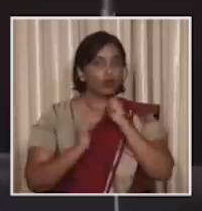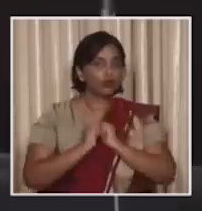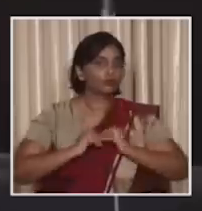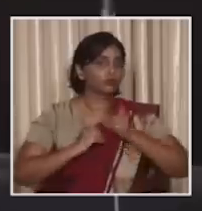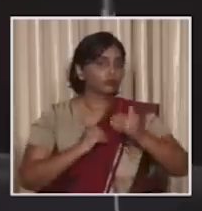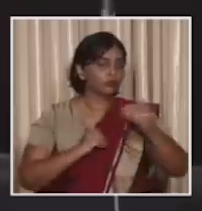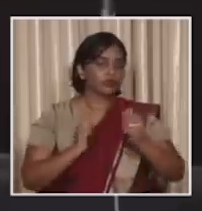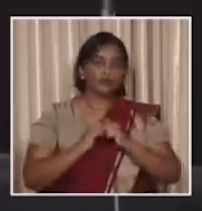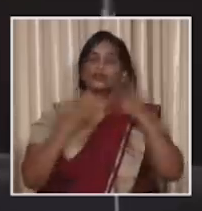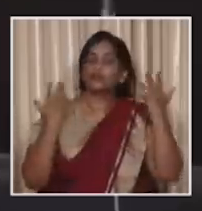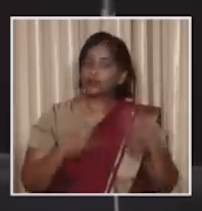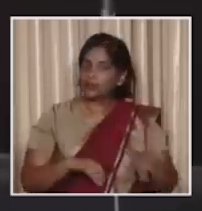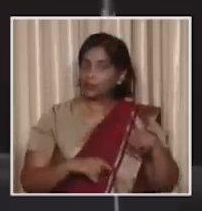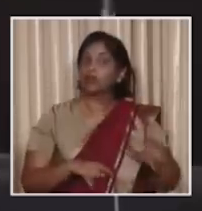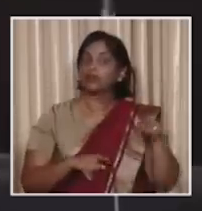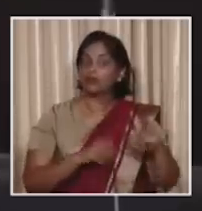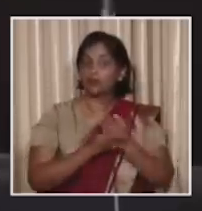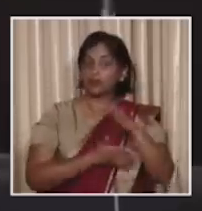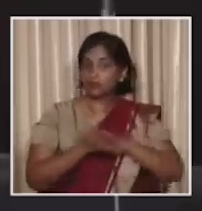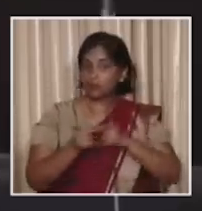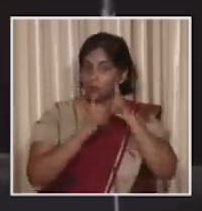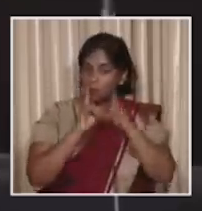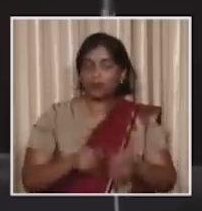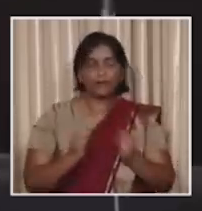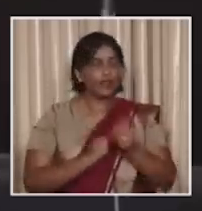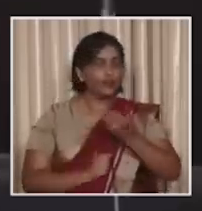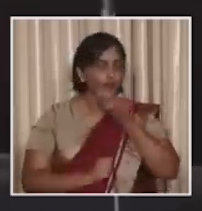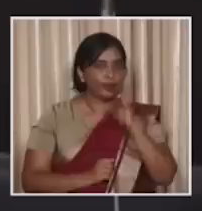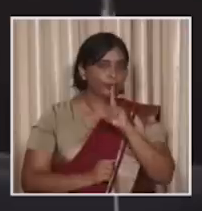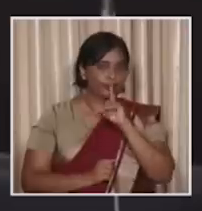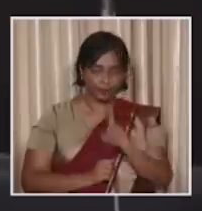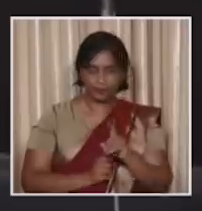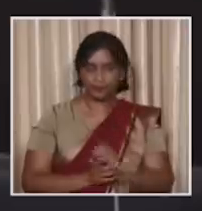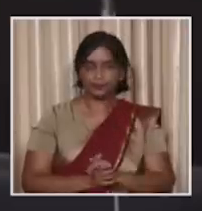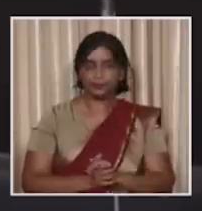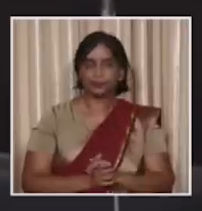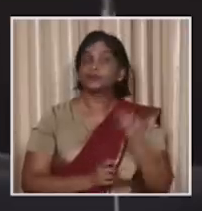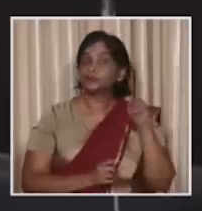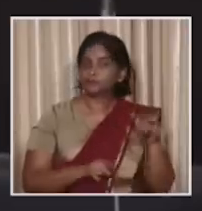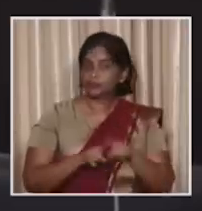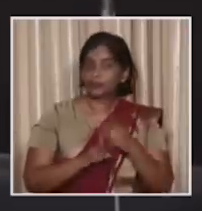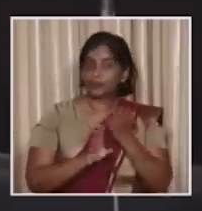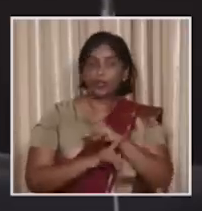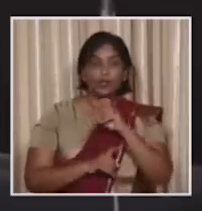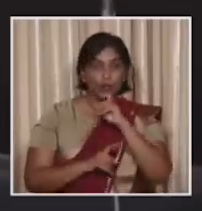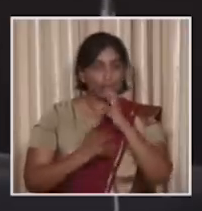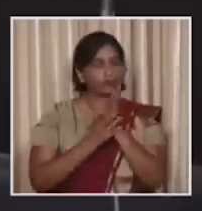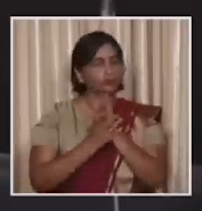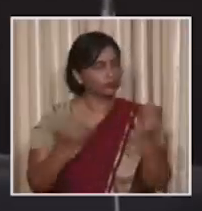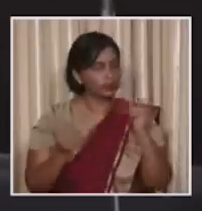ඉදිරියට ගෙන යාම අවසන් කිරීමටත් අදාළ මෝසම් පරිදි කටයුතු කිරීමට හැකි බව දන්වා තිනේ. ඒ අනුව ඉහත නඩුව සමත